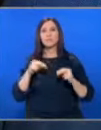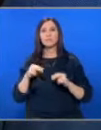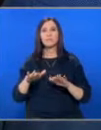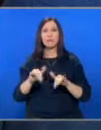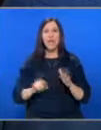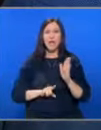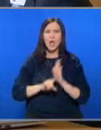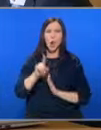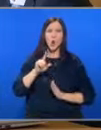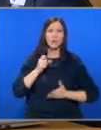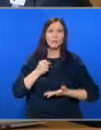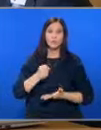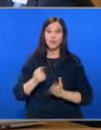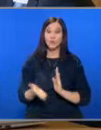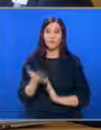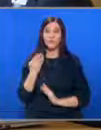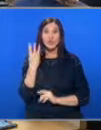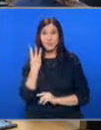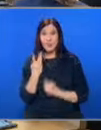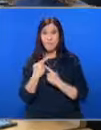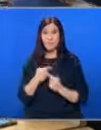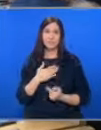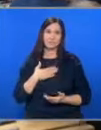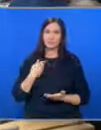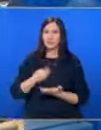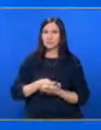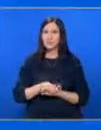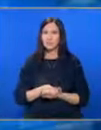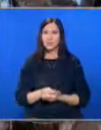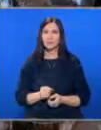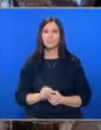прие рекорден бюджет и увеличи 3 пъти заплатите си.